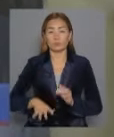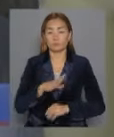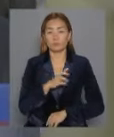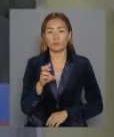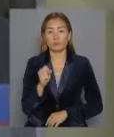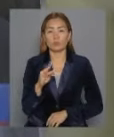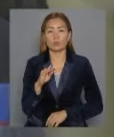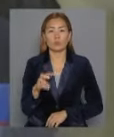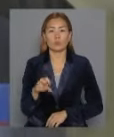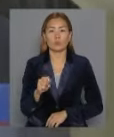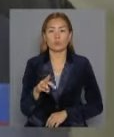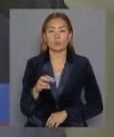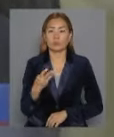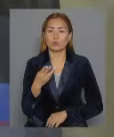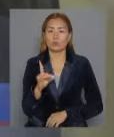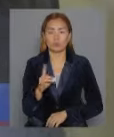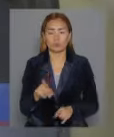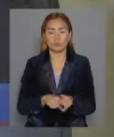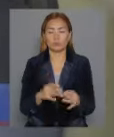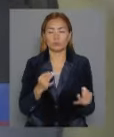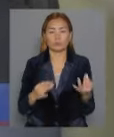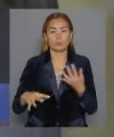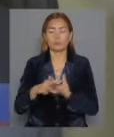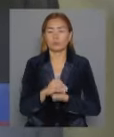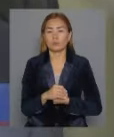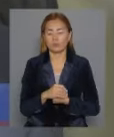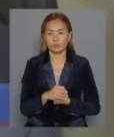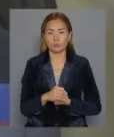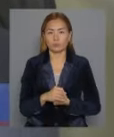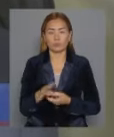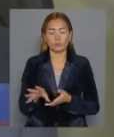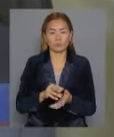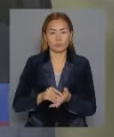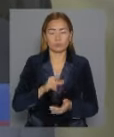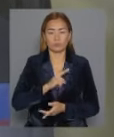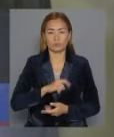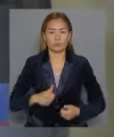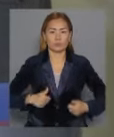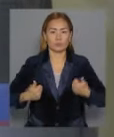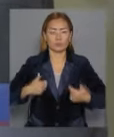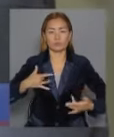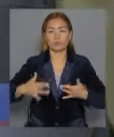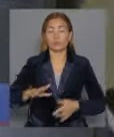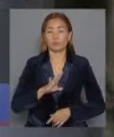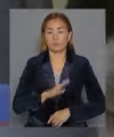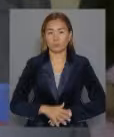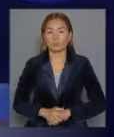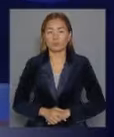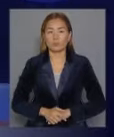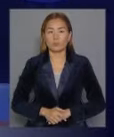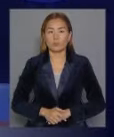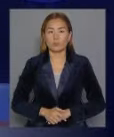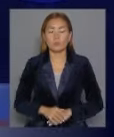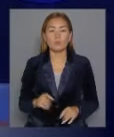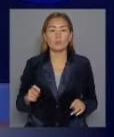Бауыржан Момышұлының өзі көргенін, сөйлеспегенін, көзімен шығарып салғанын, сондай деректерді оқыдық, сондай материалдармен таныстық.